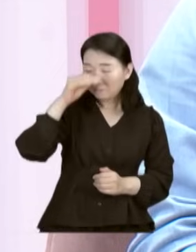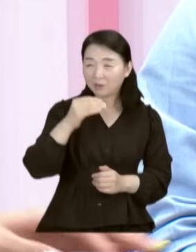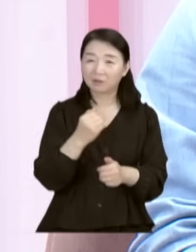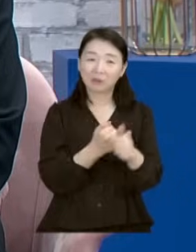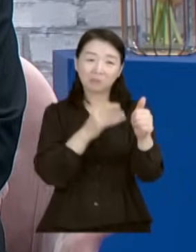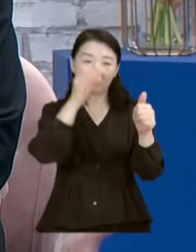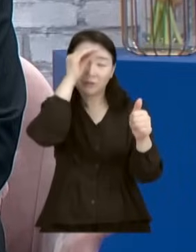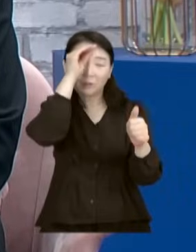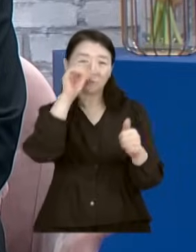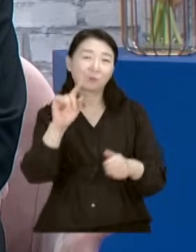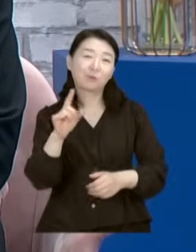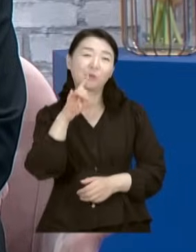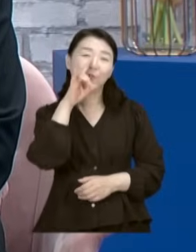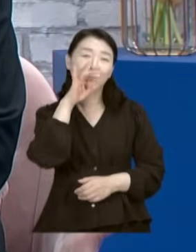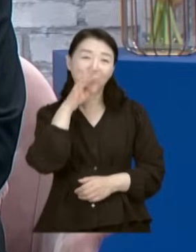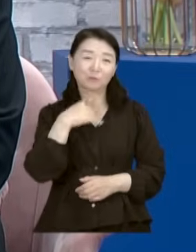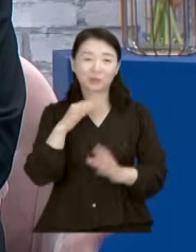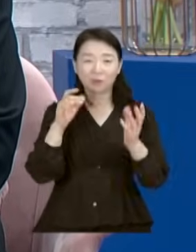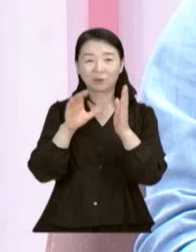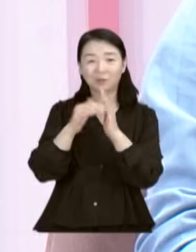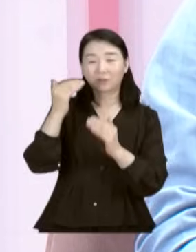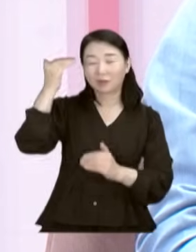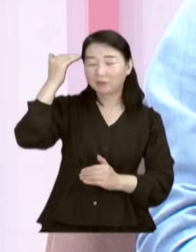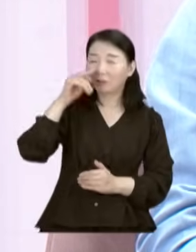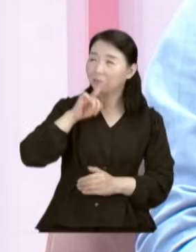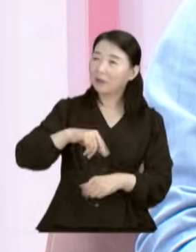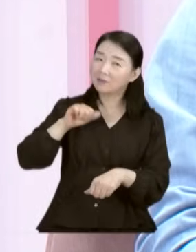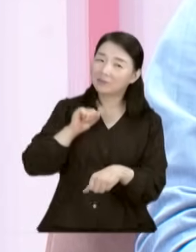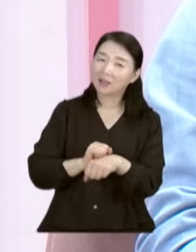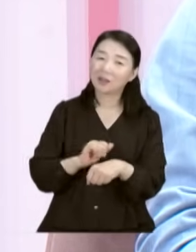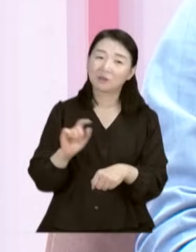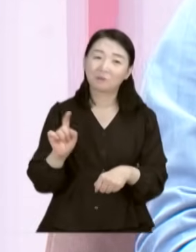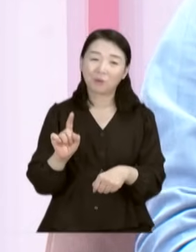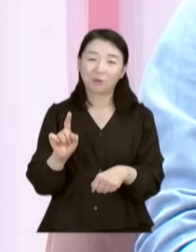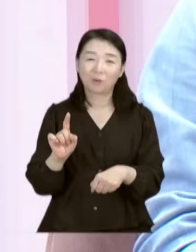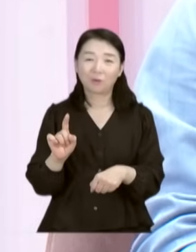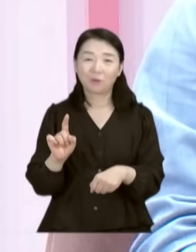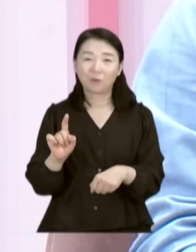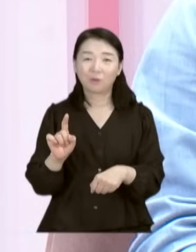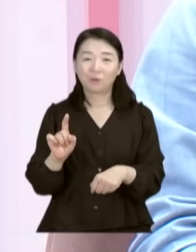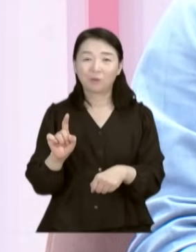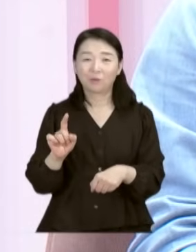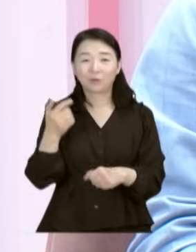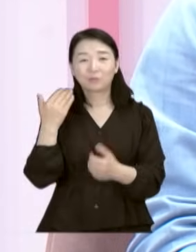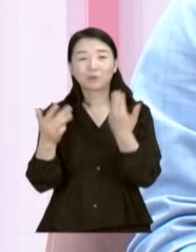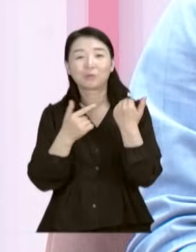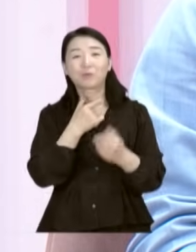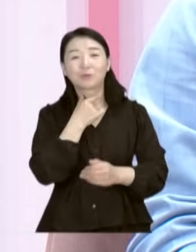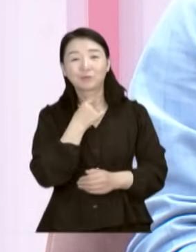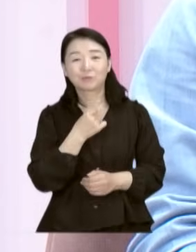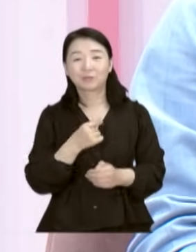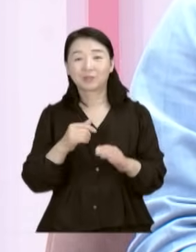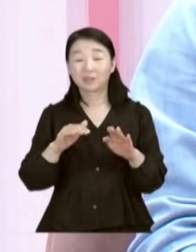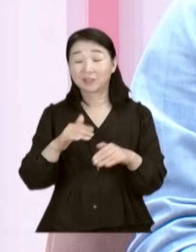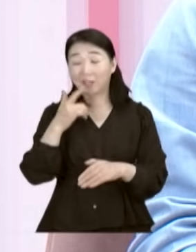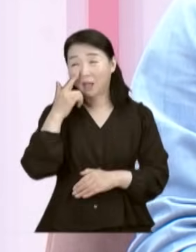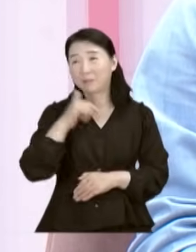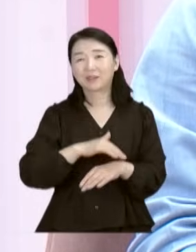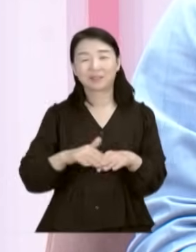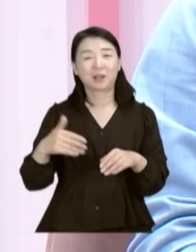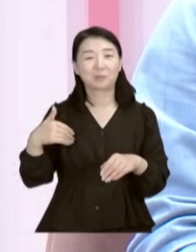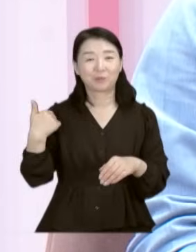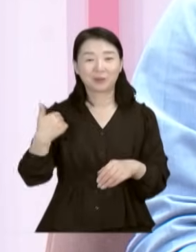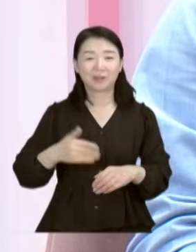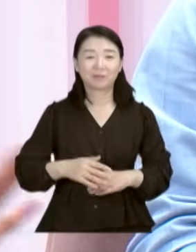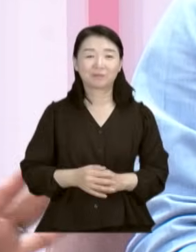닮아서인가 남편을 닮아서인가 나는 어릴 때 키가 컸나 내가 말을 잘했나 이런 모든 부분들을 물어보고 싶은데 사실 아빠들은